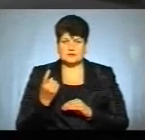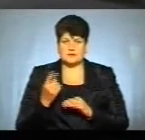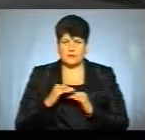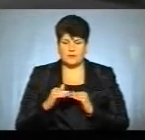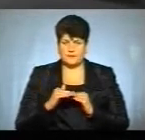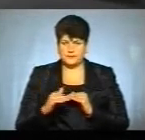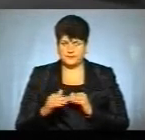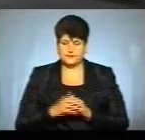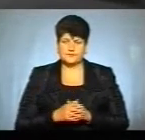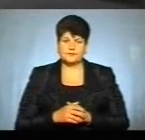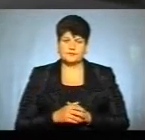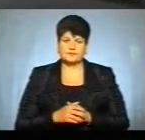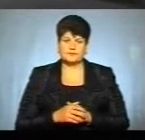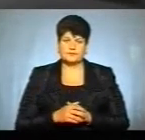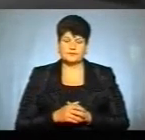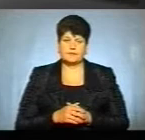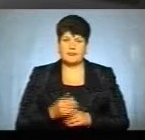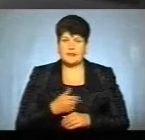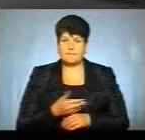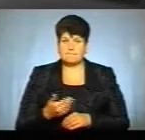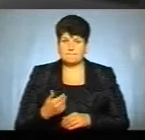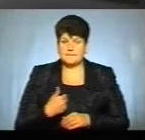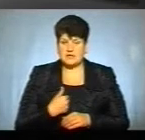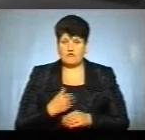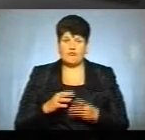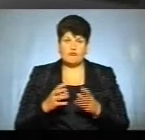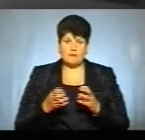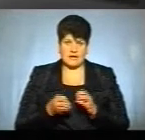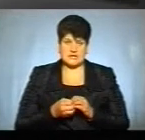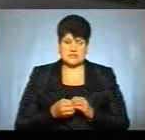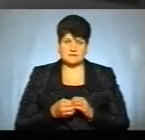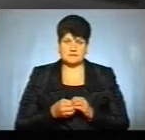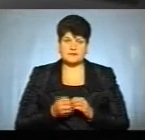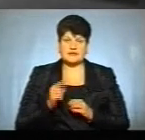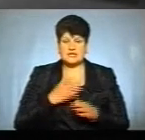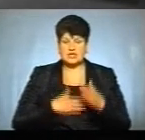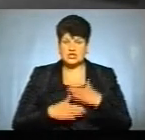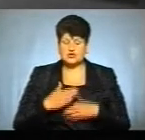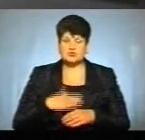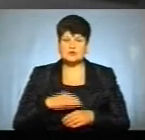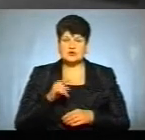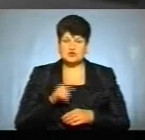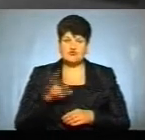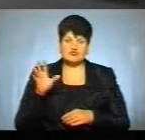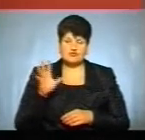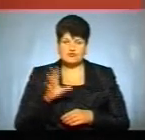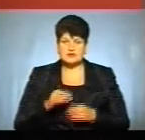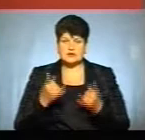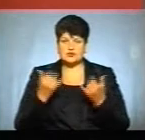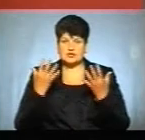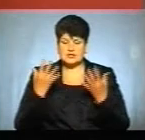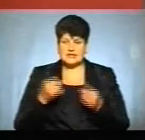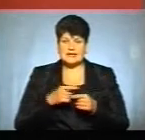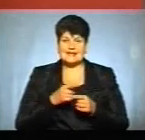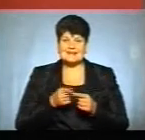угіддями. І ми, в принципі, тішимося з того, що всі піднімають на сьогоднішній день це